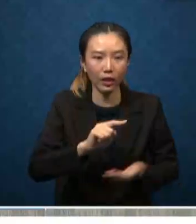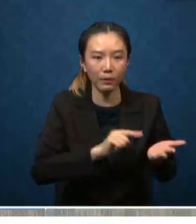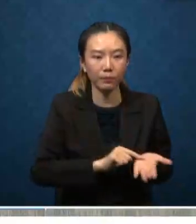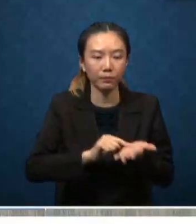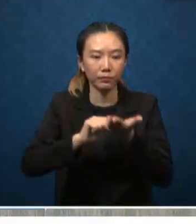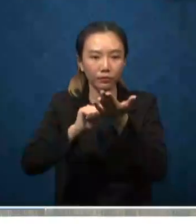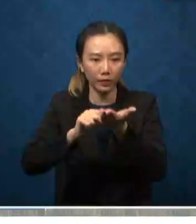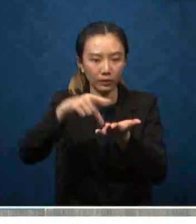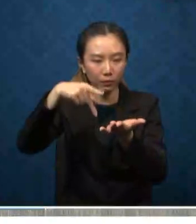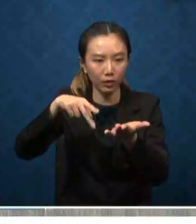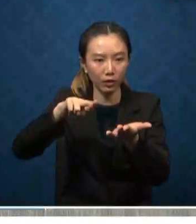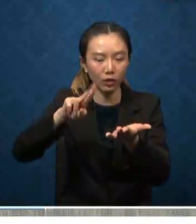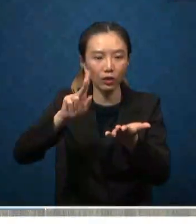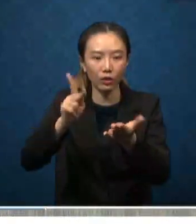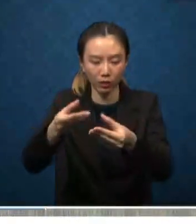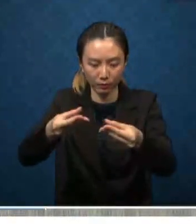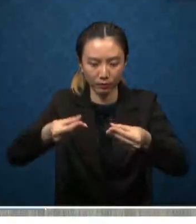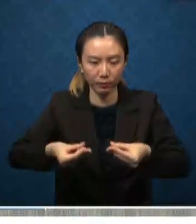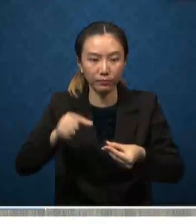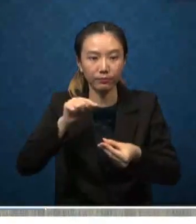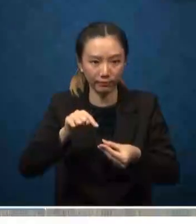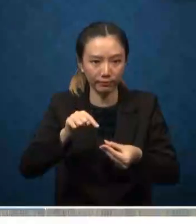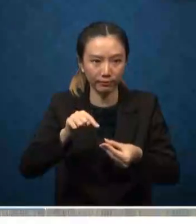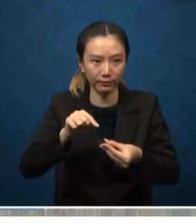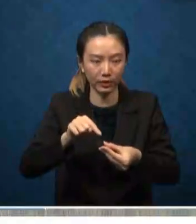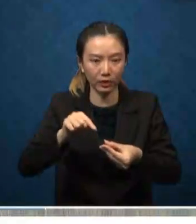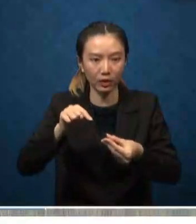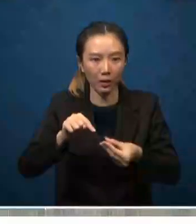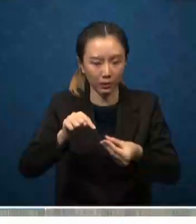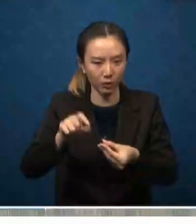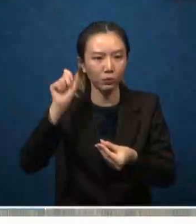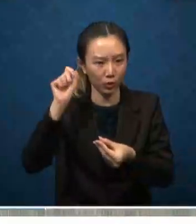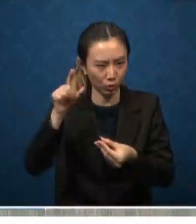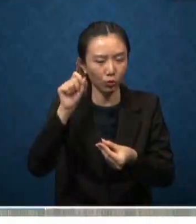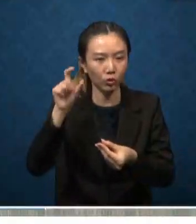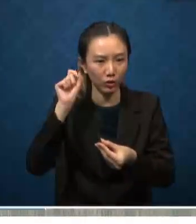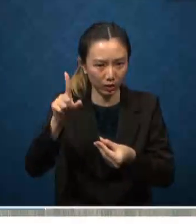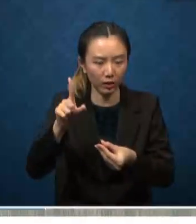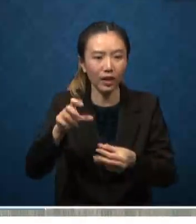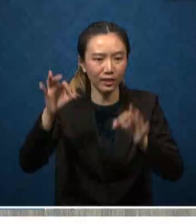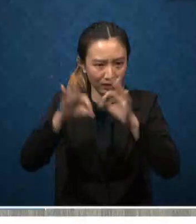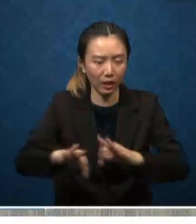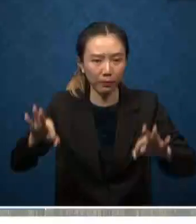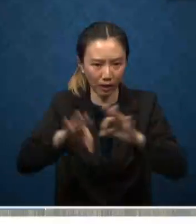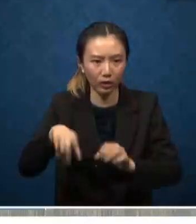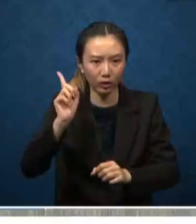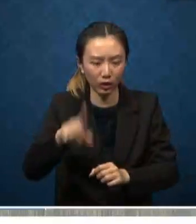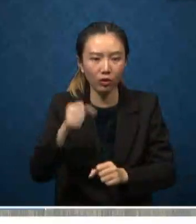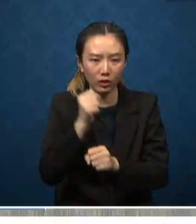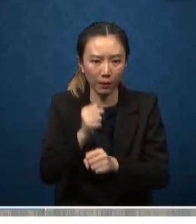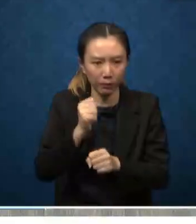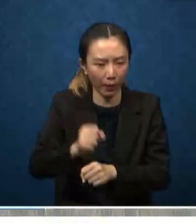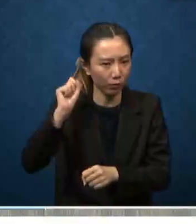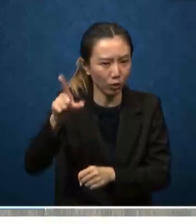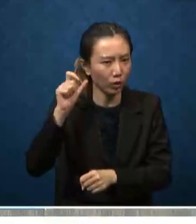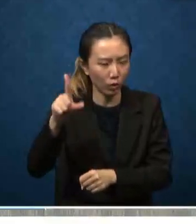กำหนดดังกล่าวของรัฐบาลเป็นเหตุฉุกเฉินที่มีความจำเป็นรีบด่วนอันมิอาจหลีก